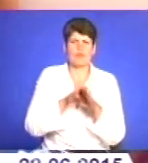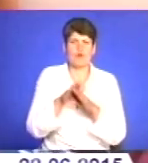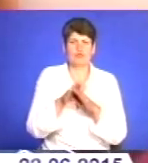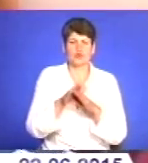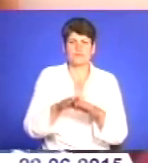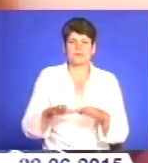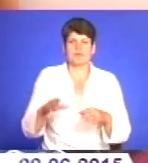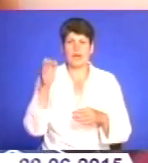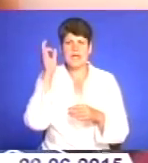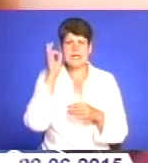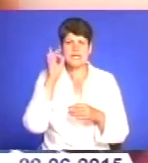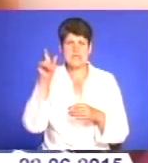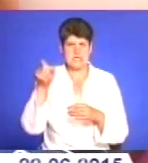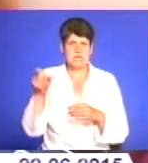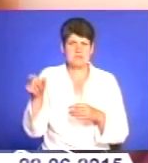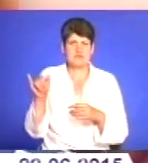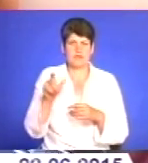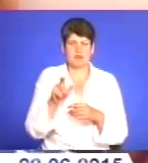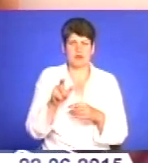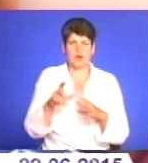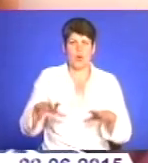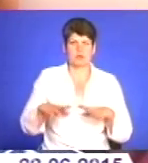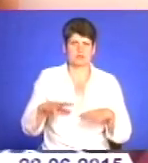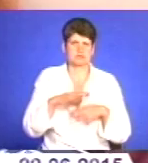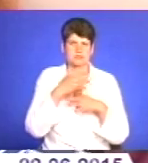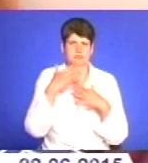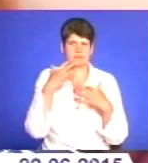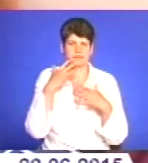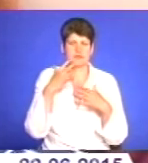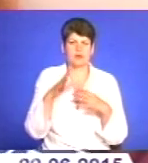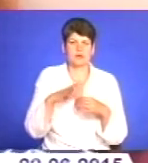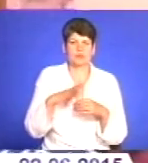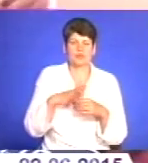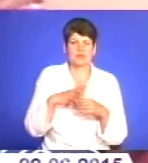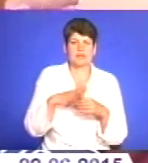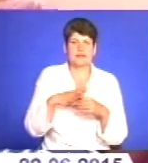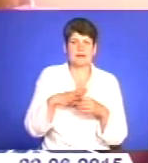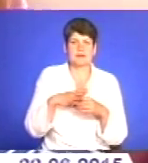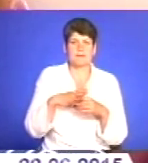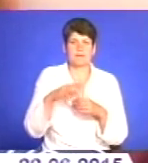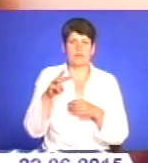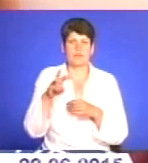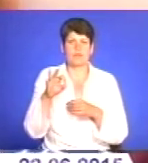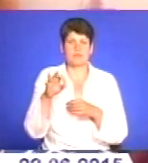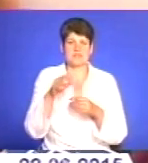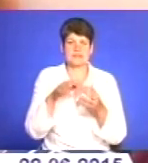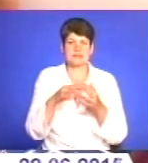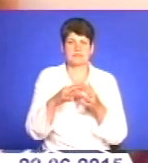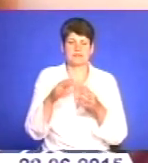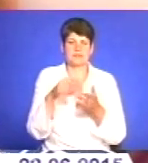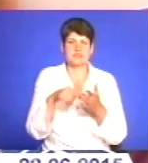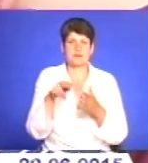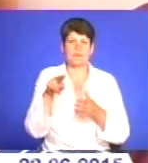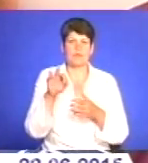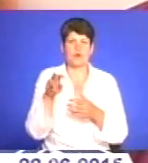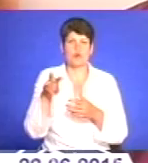коней. От. Ну, німці ті були зі Шльонська, напевно, і з Поможжя. Бо в нас було